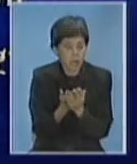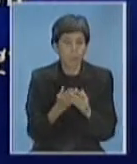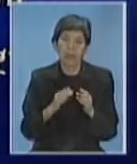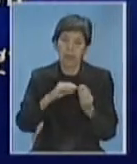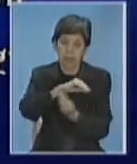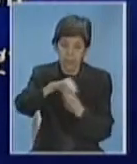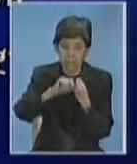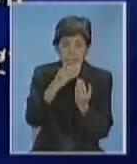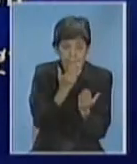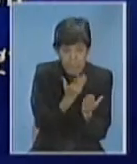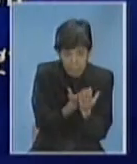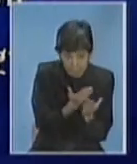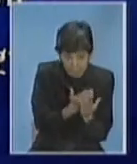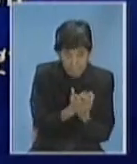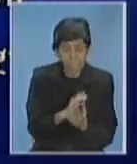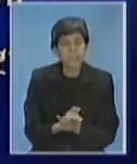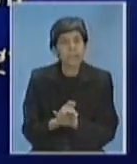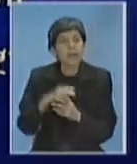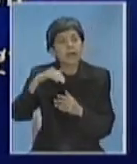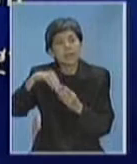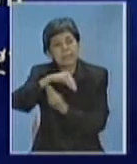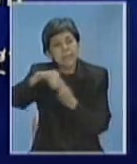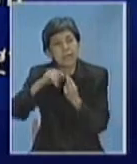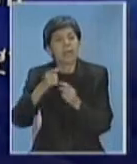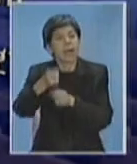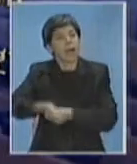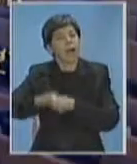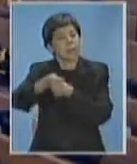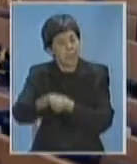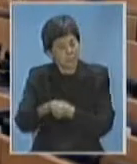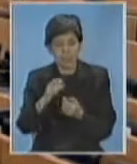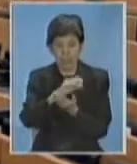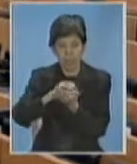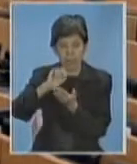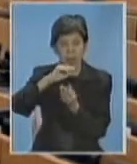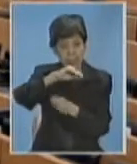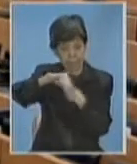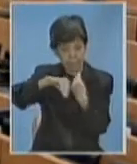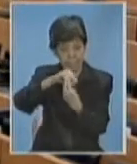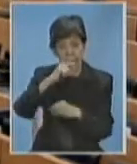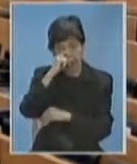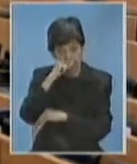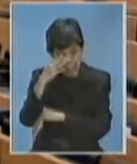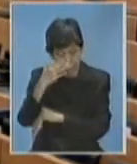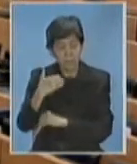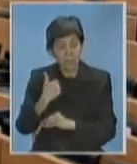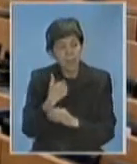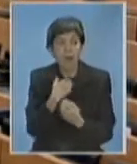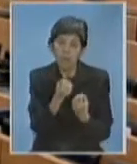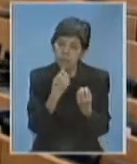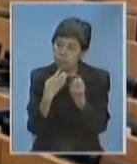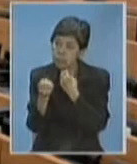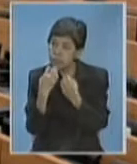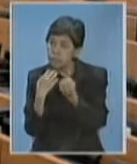เศรษฐกิจการคลังนะคะหรือว่าสำนักงานเศรษฐกิจการเกษตรสภาพัฒนาเศรษฐกิจและสังคมแห่งชาติได้ให้ความเห็น